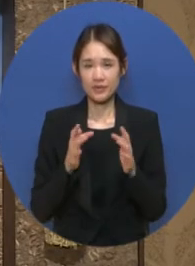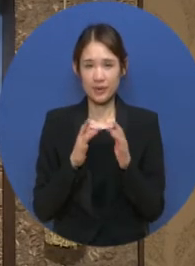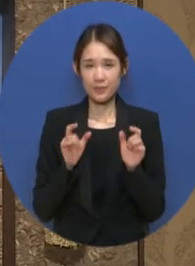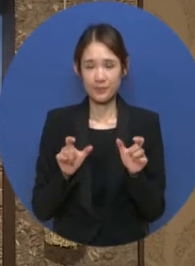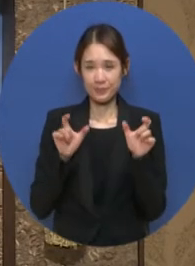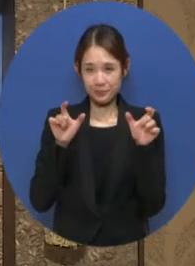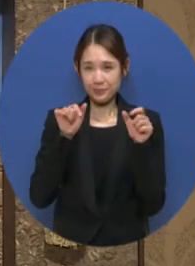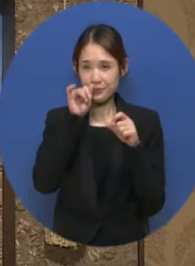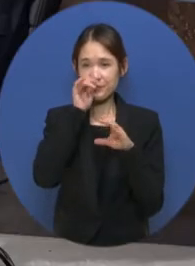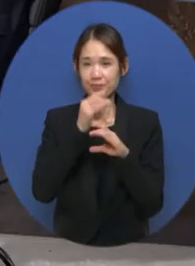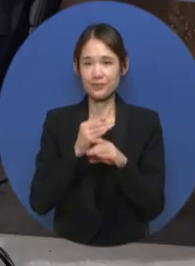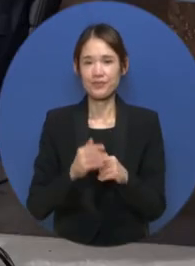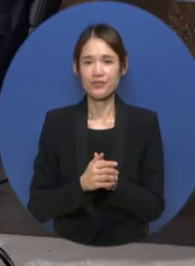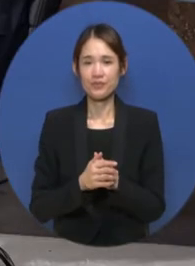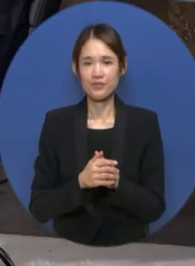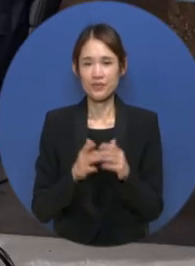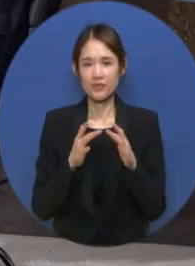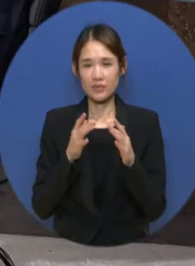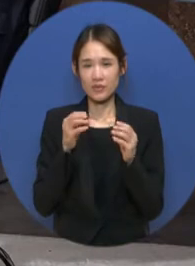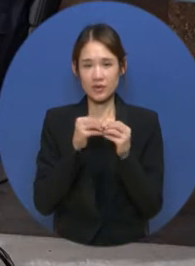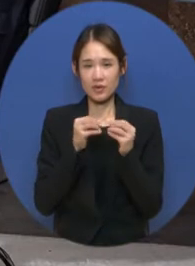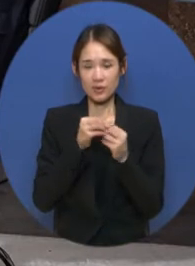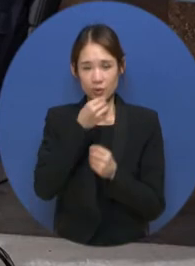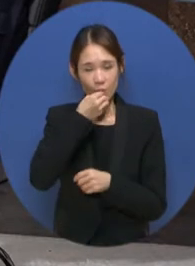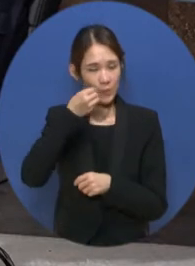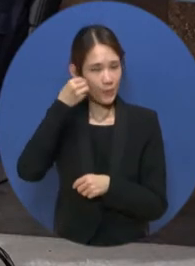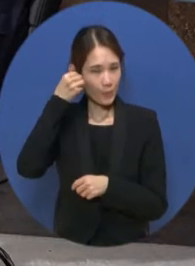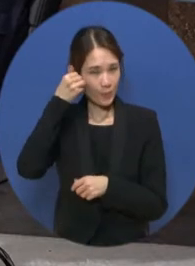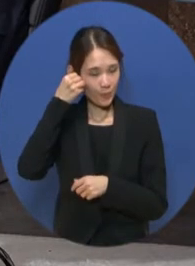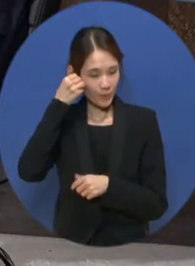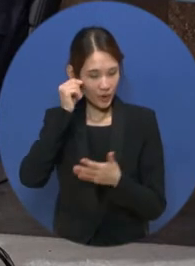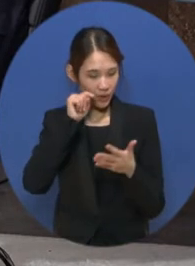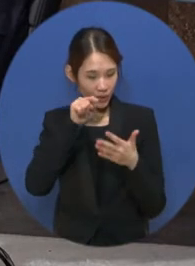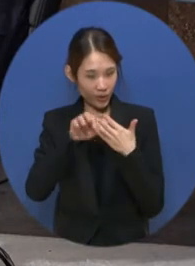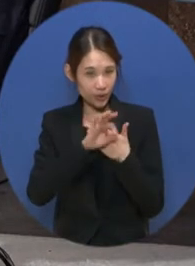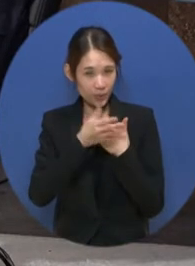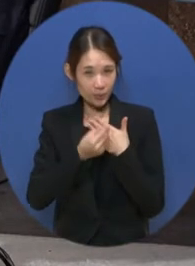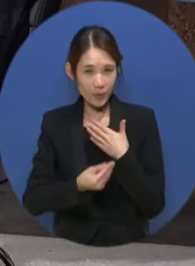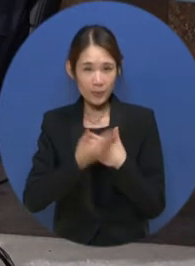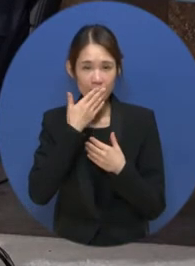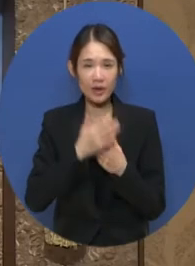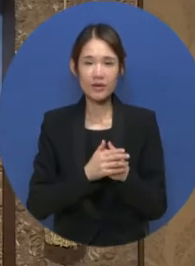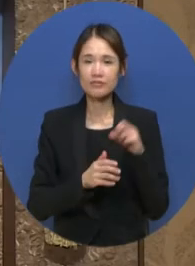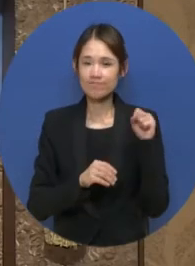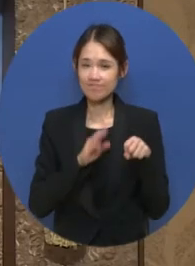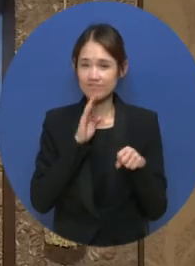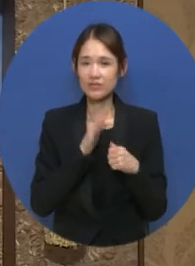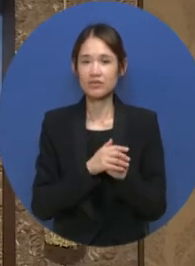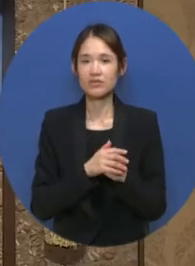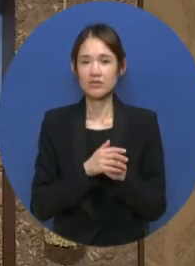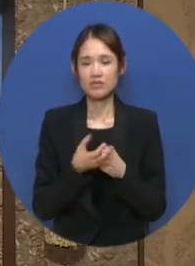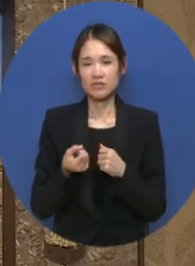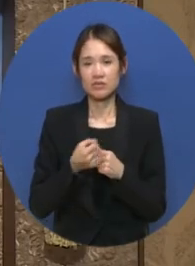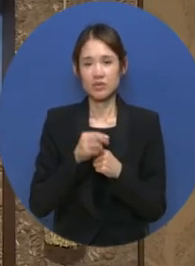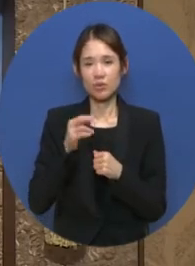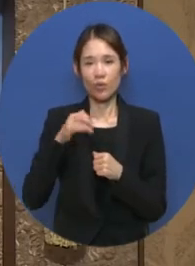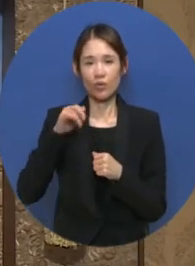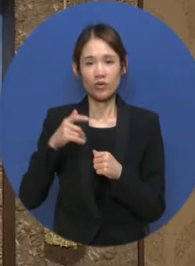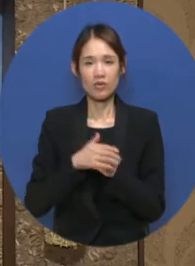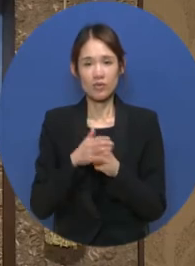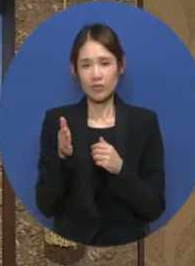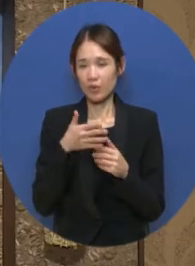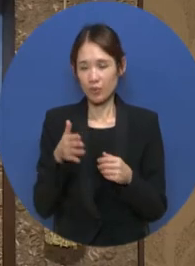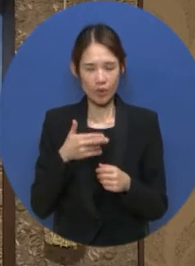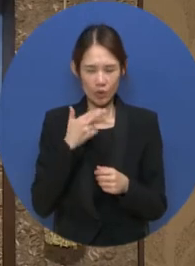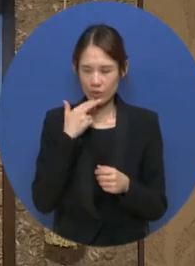시켜놓고 있습니다 홈페이지에 들어가면 은 누구나 네온 의자를 받으셨나요 네 그렇습니다 이렇게 별도의 4 로그인이나 뭔가 있는데